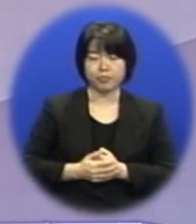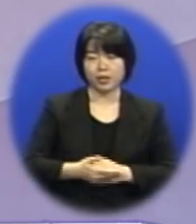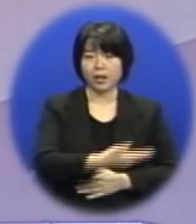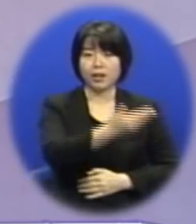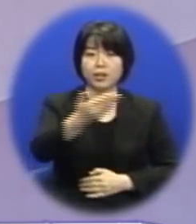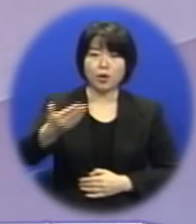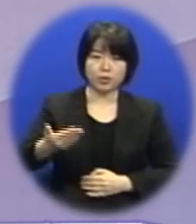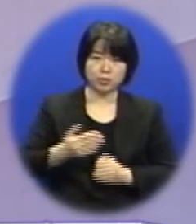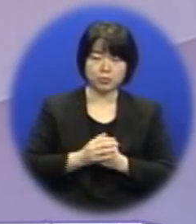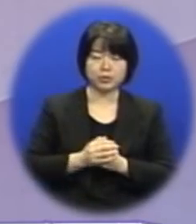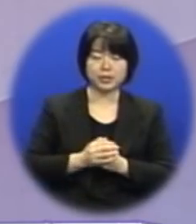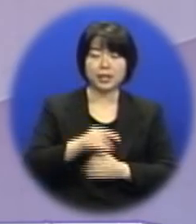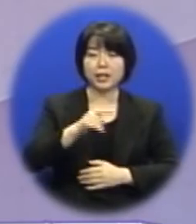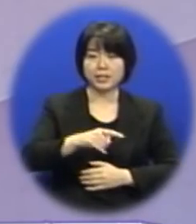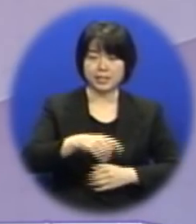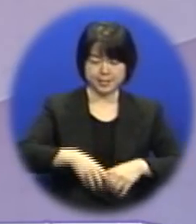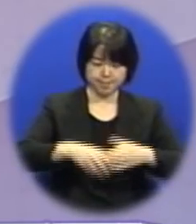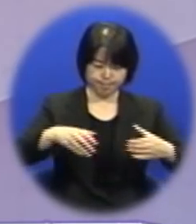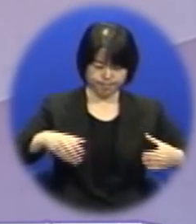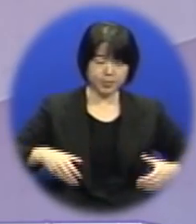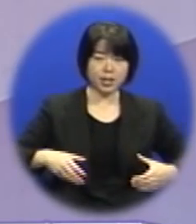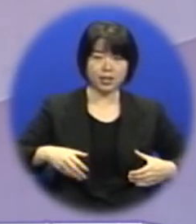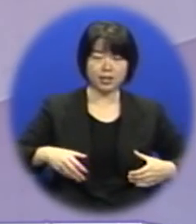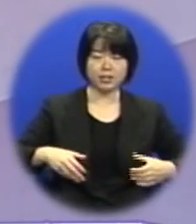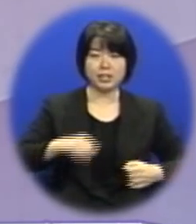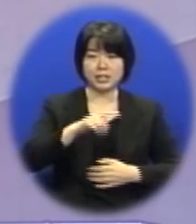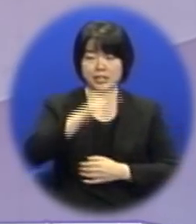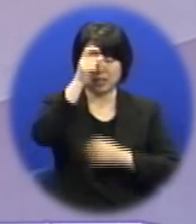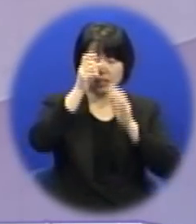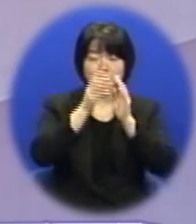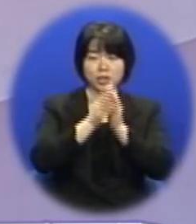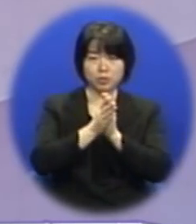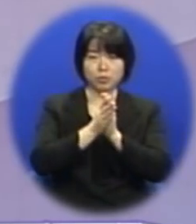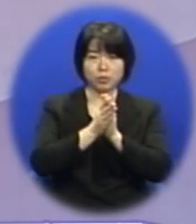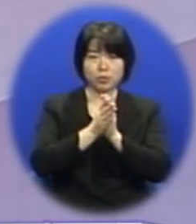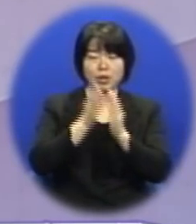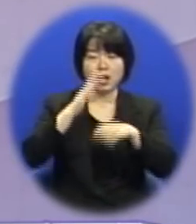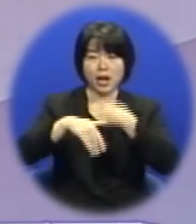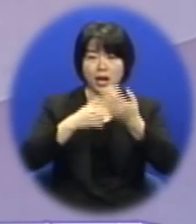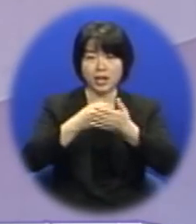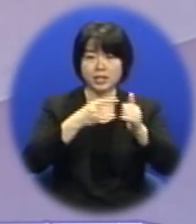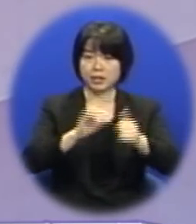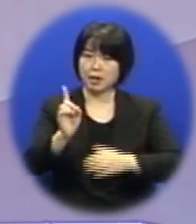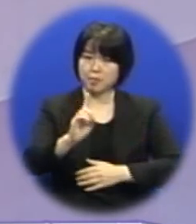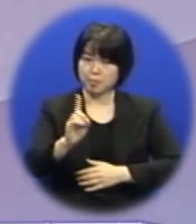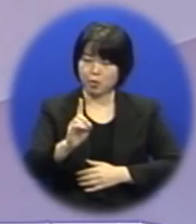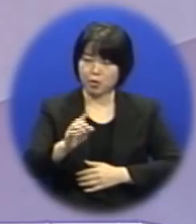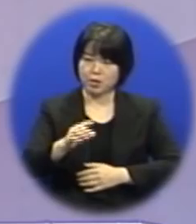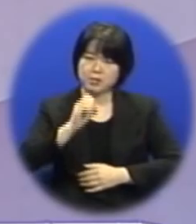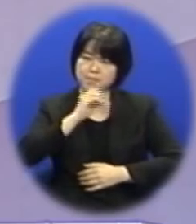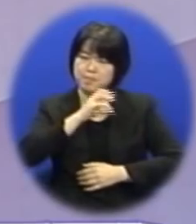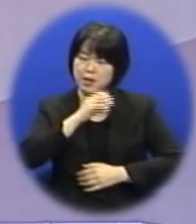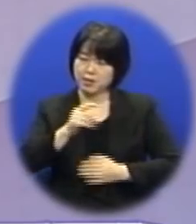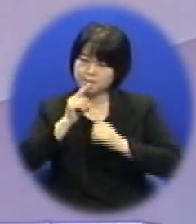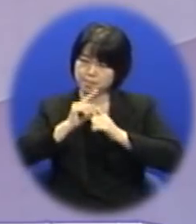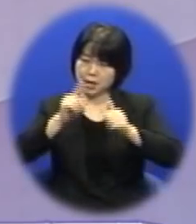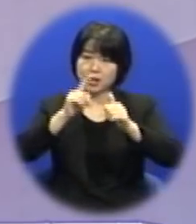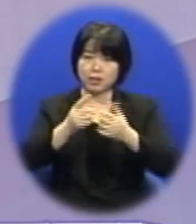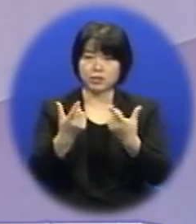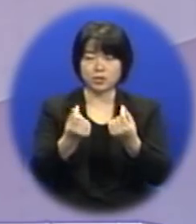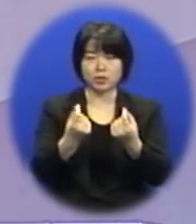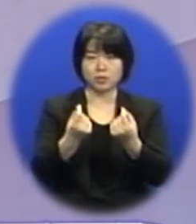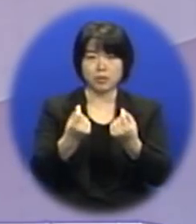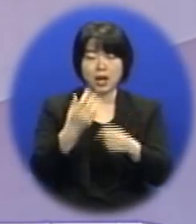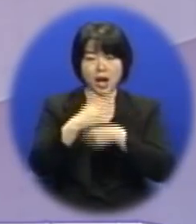여러분, 이 당돌해 보이는 기도, 하나님께 마치 뭔가를 따지듯이,